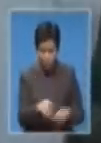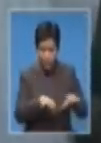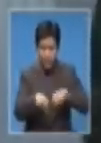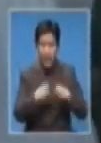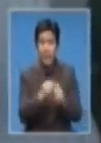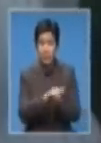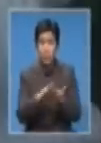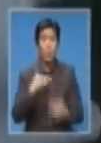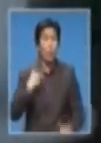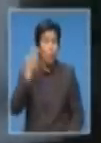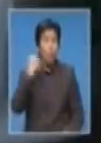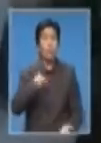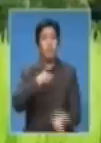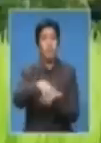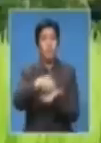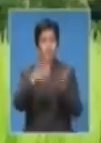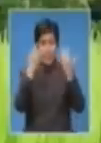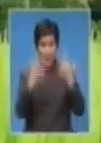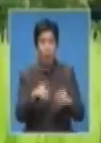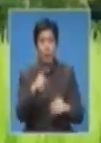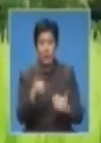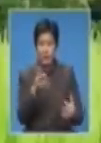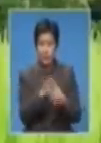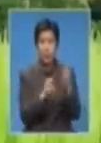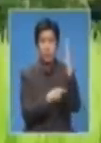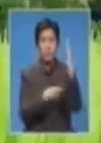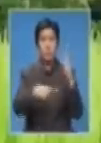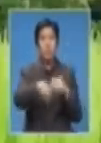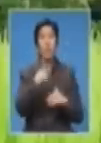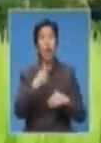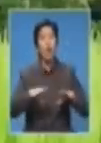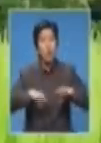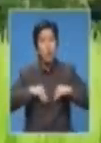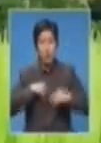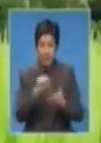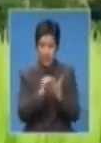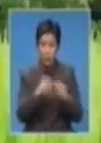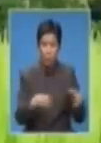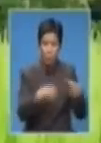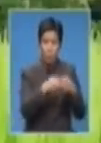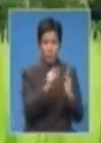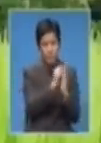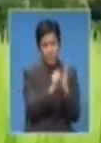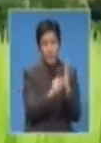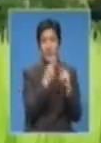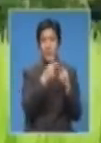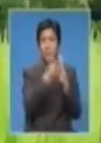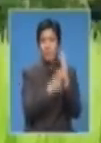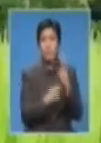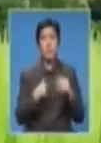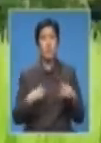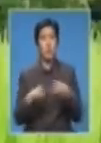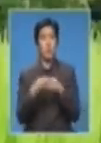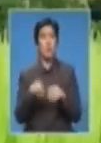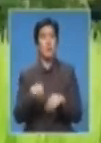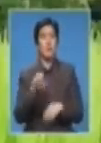ได้เมื่อวานพูดไปแล้วนะกับนายกสมาคมสวนยางนะท่านรับปากว่าเขาจะไปดูแลให้ไปจดทะเบียนให้แล้วก็ท่านอะไรประธานสมาคมเ